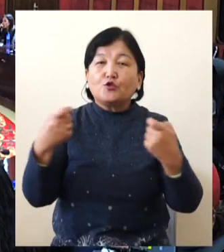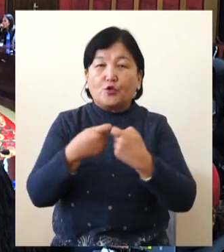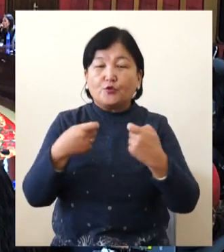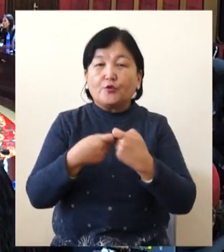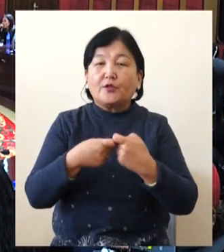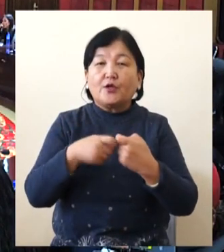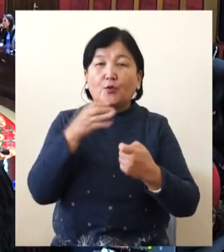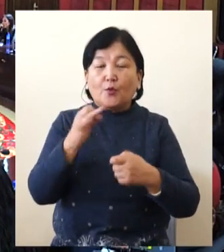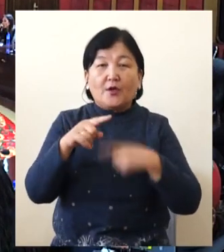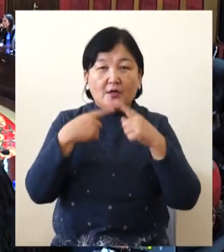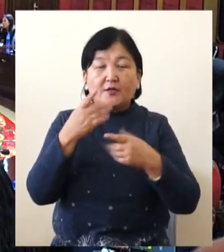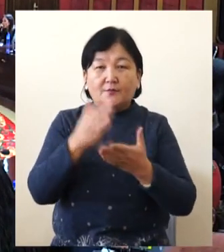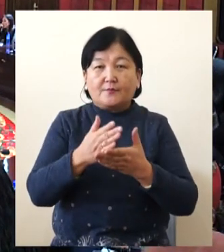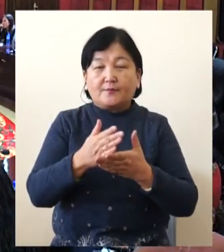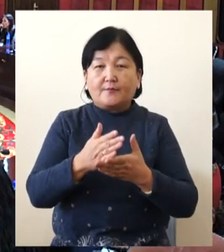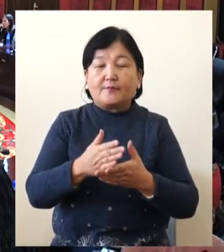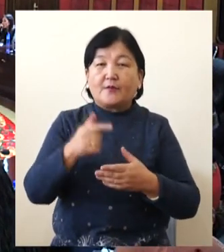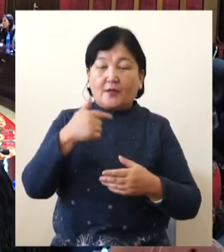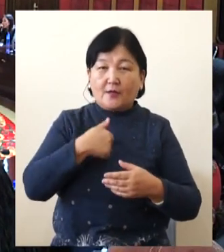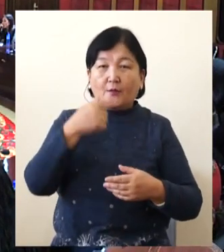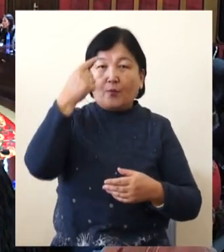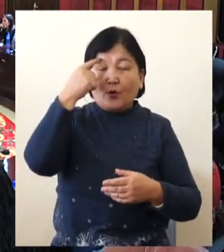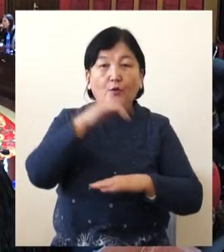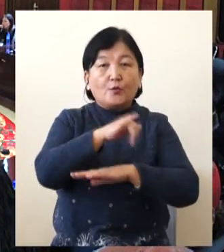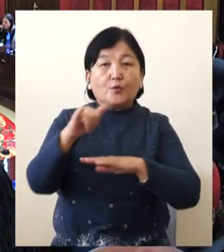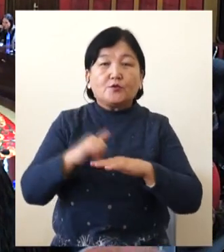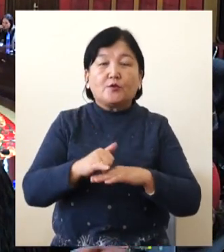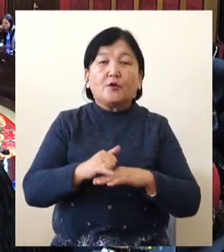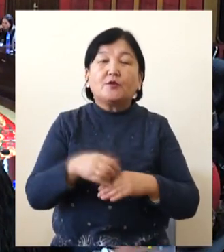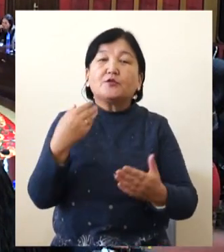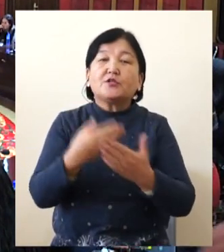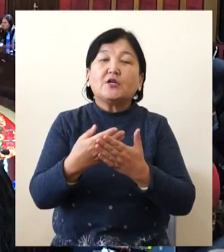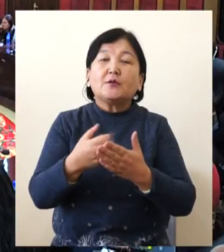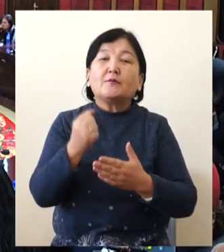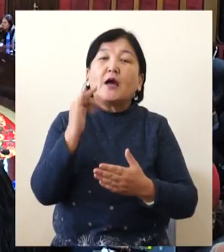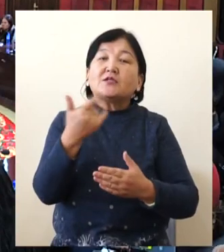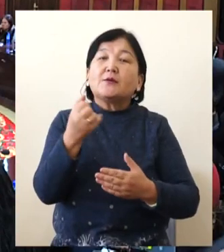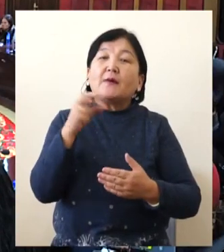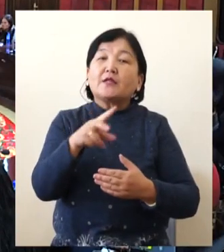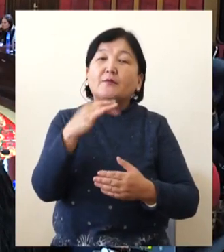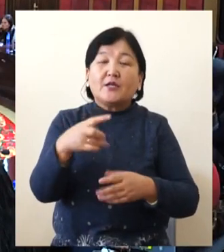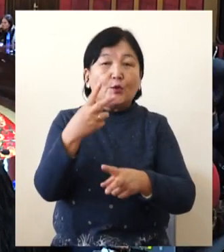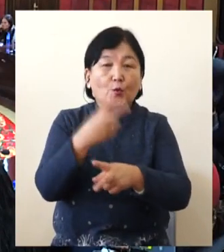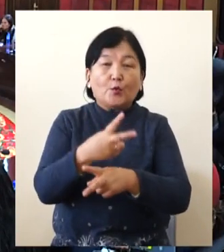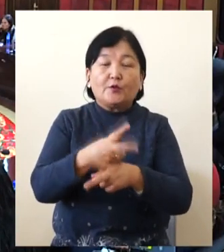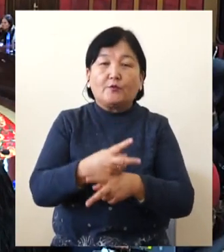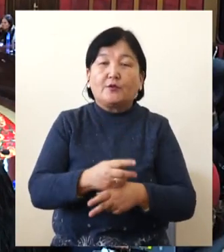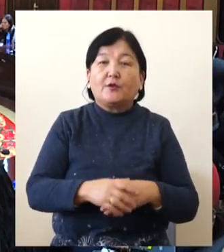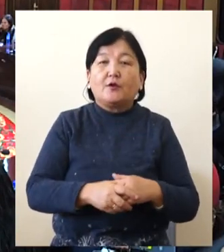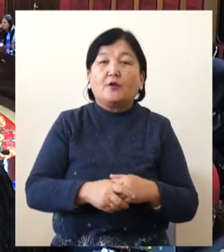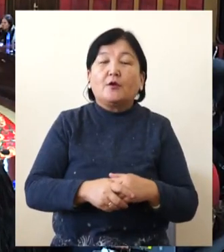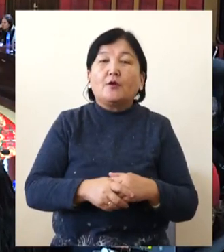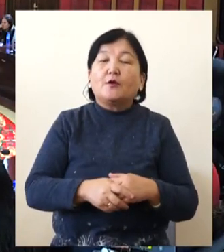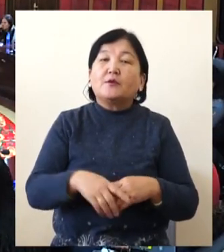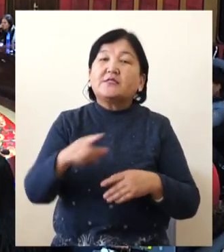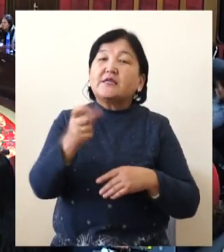зохицуулт энэ нь албаар чинь манай хөлтөө ингээд ашиг мартуудаа бүгдэн дээр бол энэ талаар хамгийн хэрэгсэл болтын